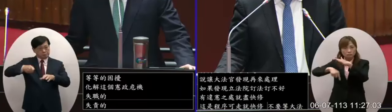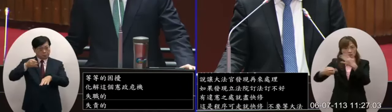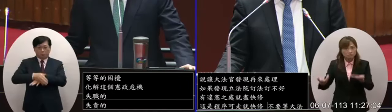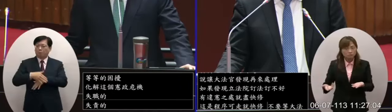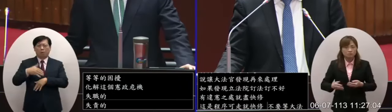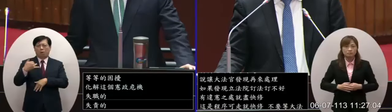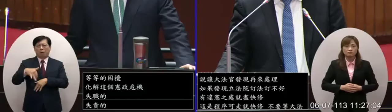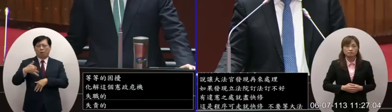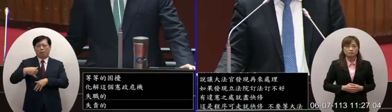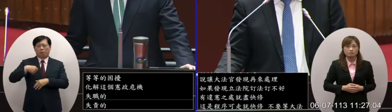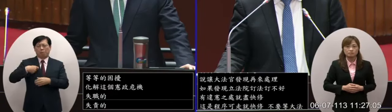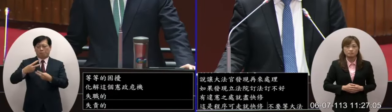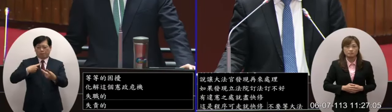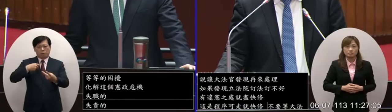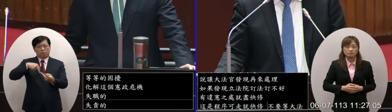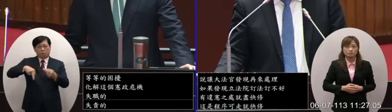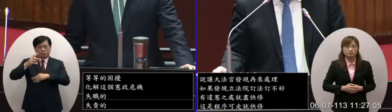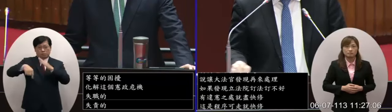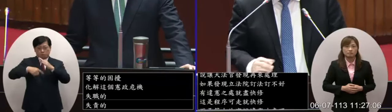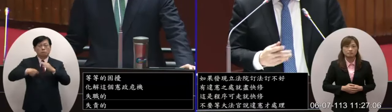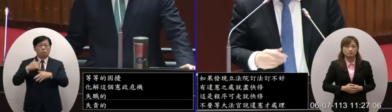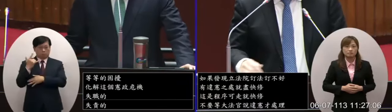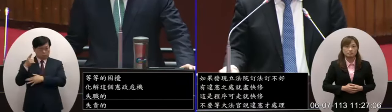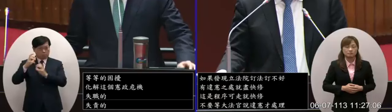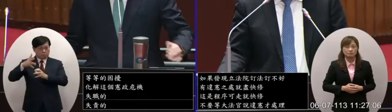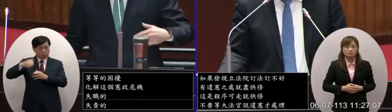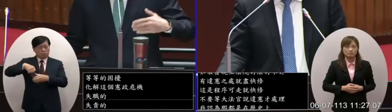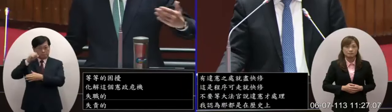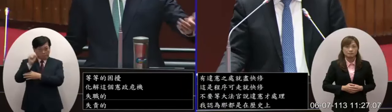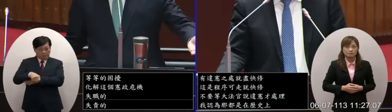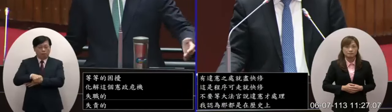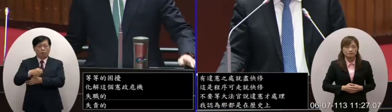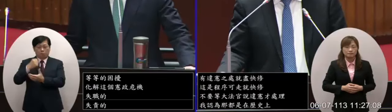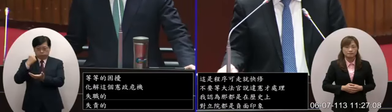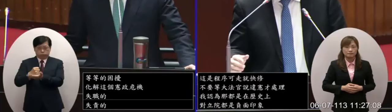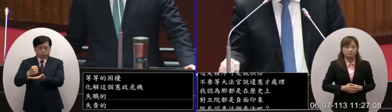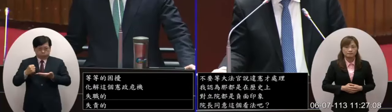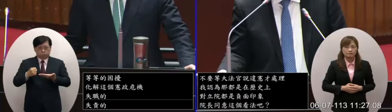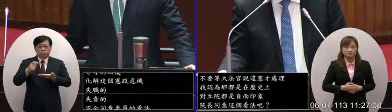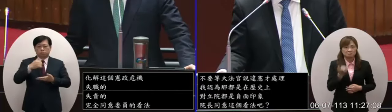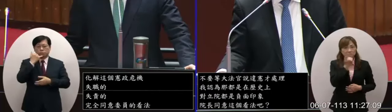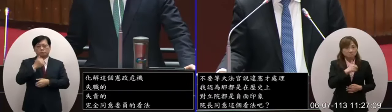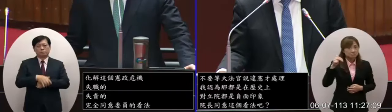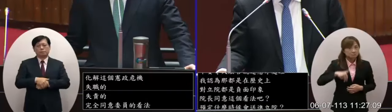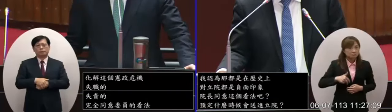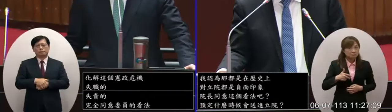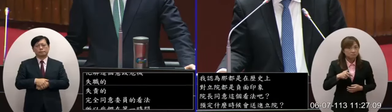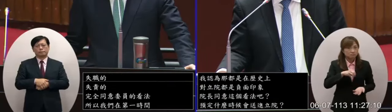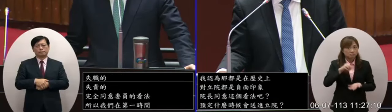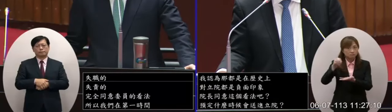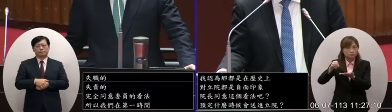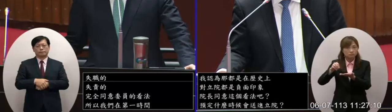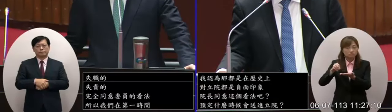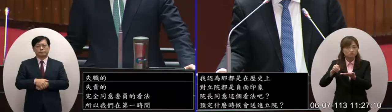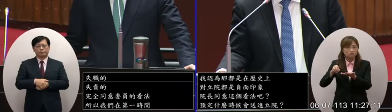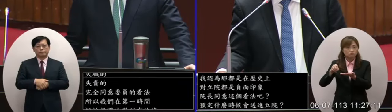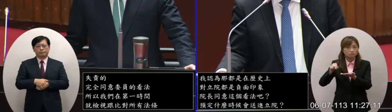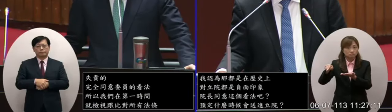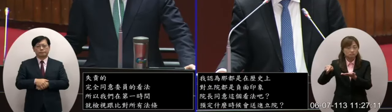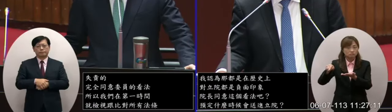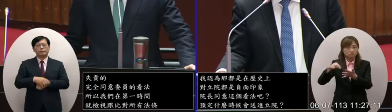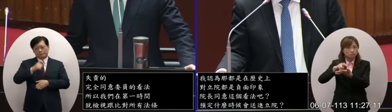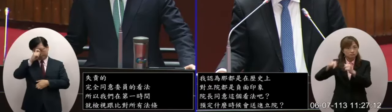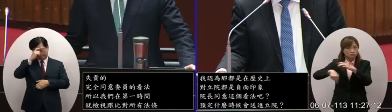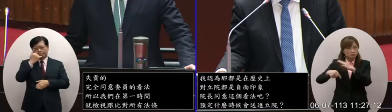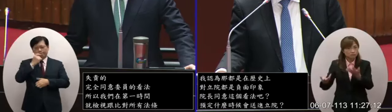文还没有到行政院，一定要总统核可文下来之后，我们才会。 所以有可能下个礼拜就会送进立法院来了哈。